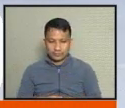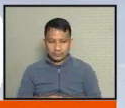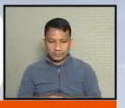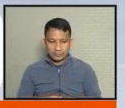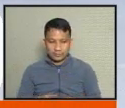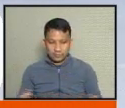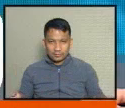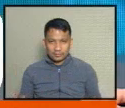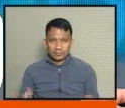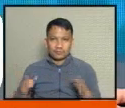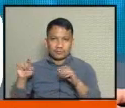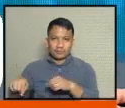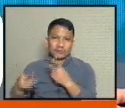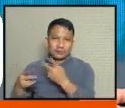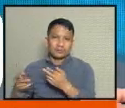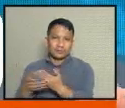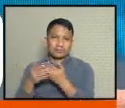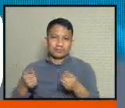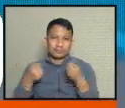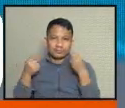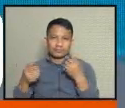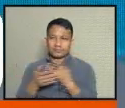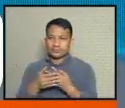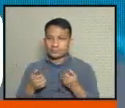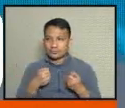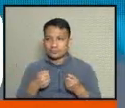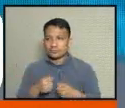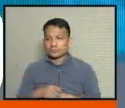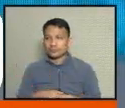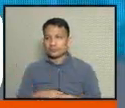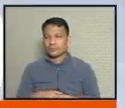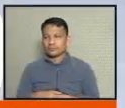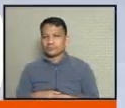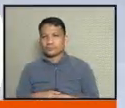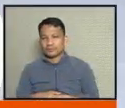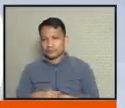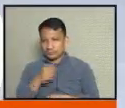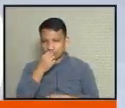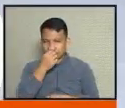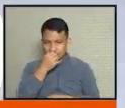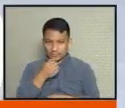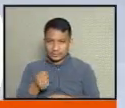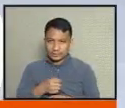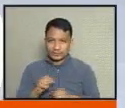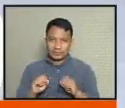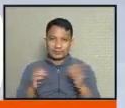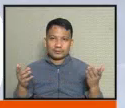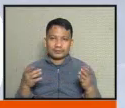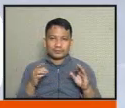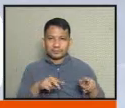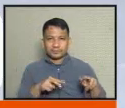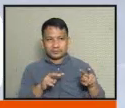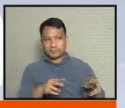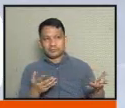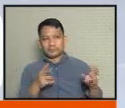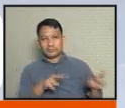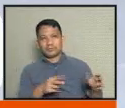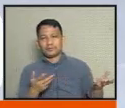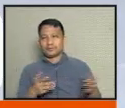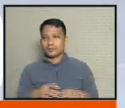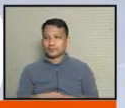ko lang sila na nakakulong. Maligaya na ako. Hindi makipagkita yan. Kasi sabihin niya, ba't ako makipagkita eh? Wala pala akong mapapala dyan pag nakipagkita ko